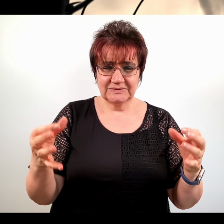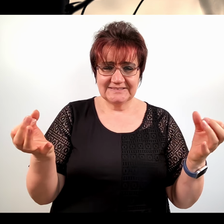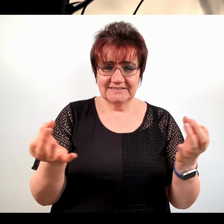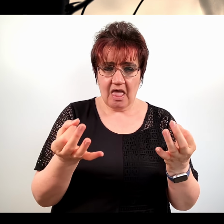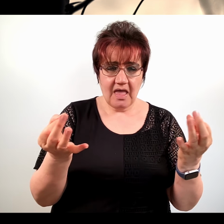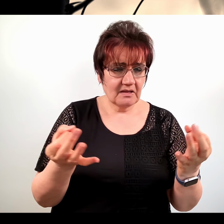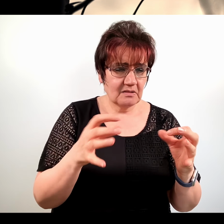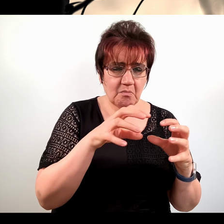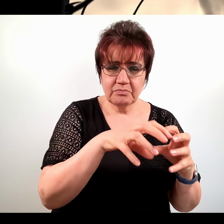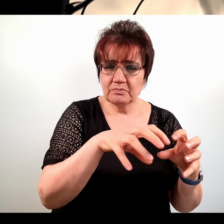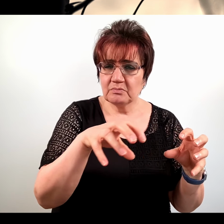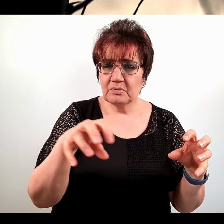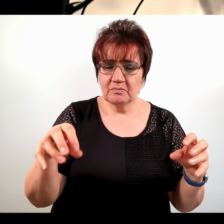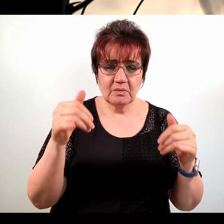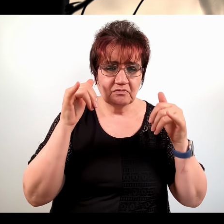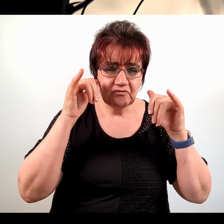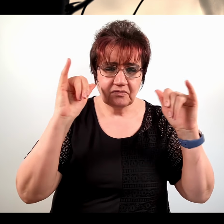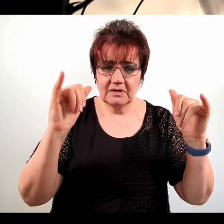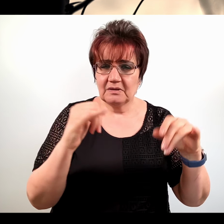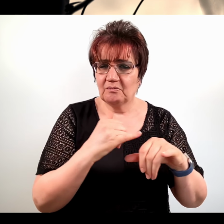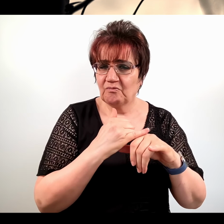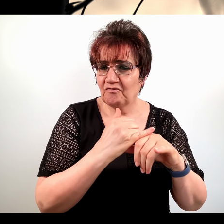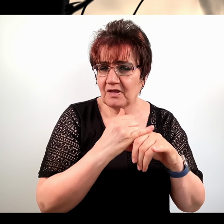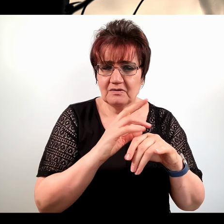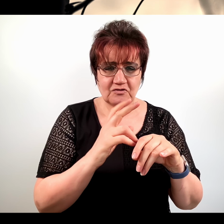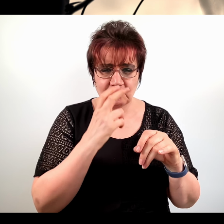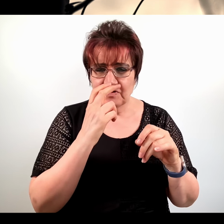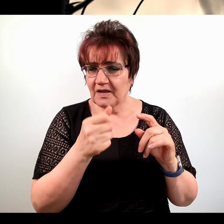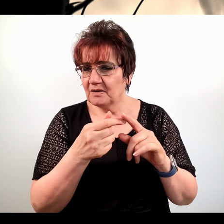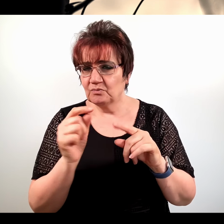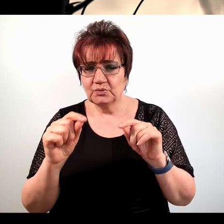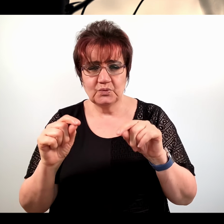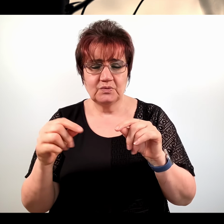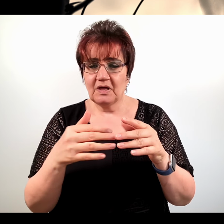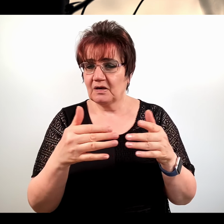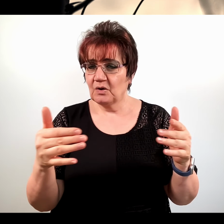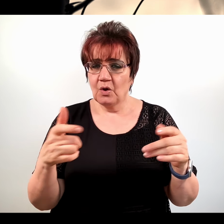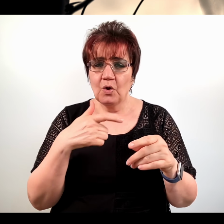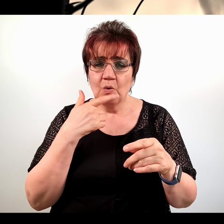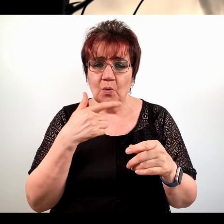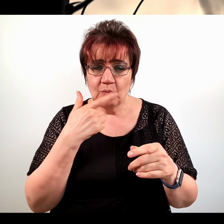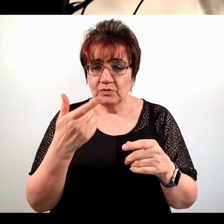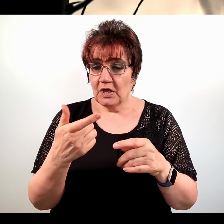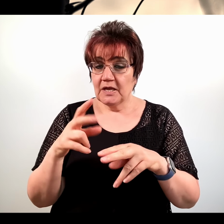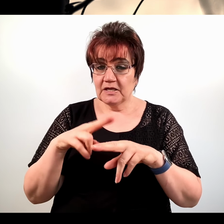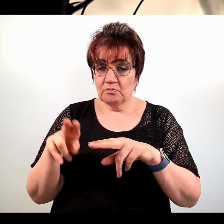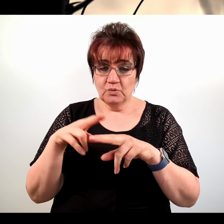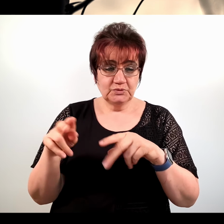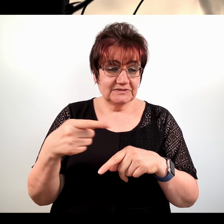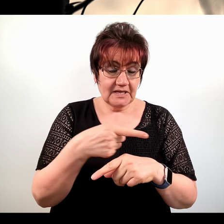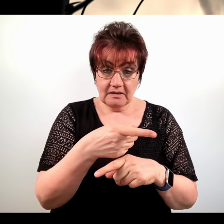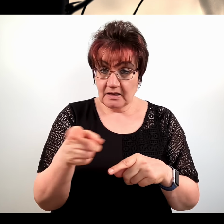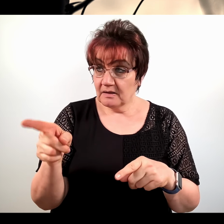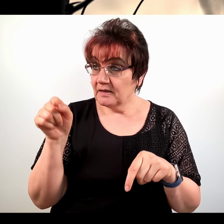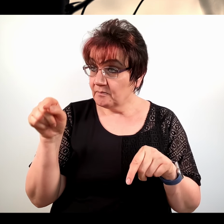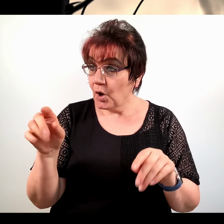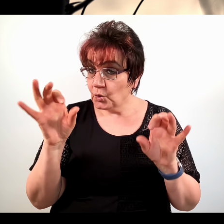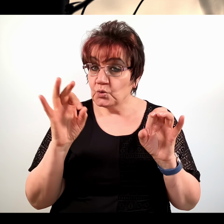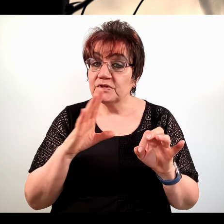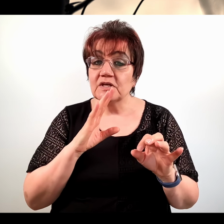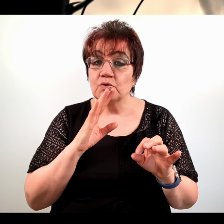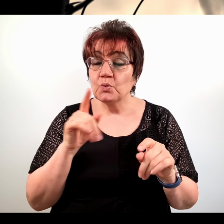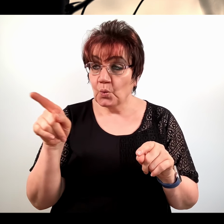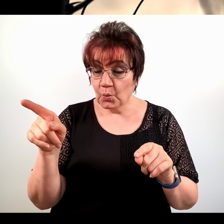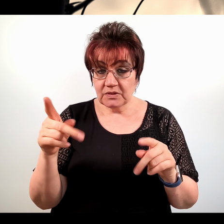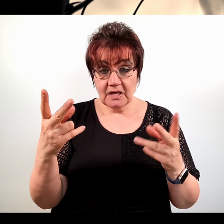Güter, dein Vieh, die Fülle an dein Obst und Gemüse jemals gut genug oder